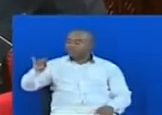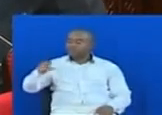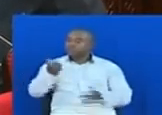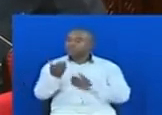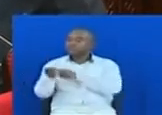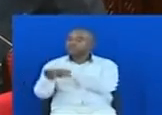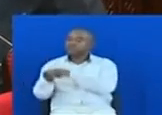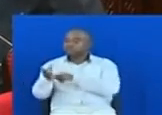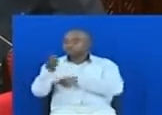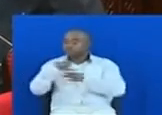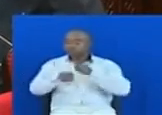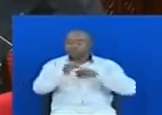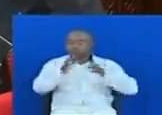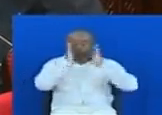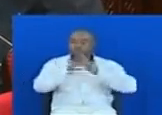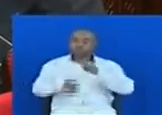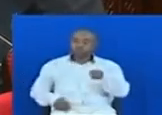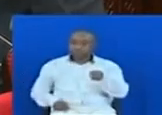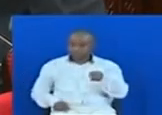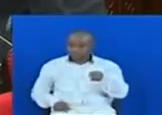ngoja twende uchaguzi mkuu.